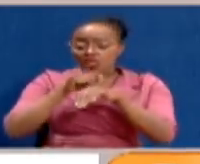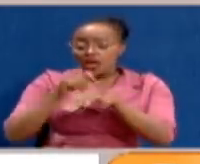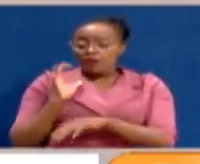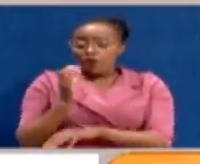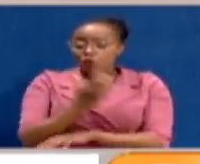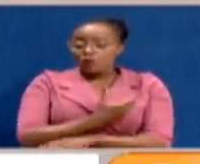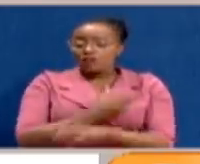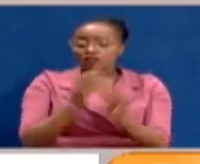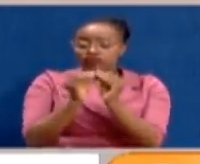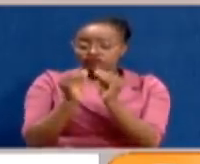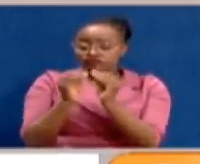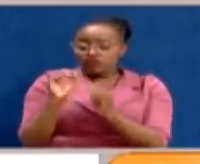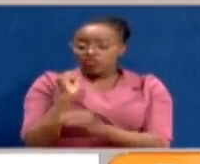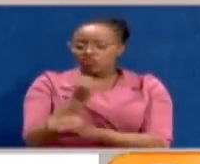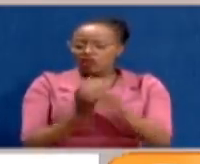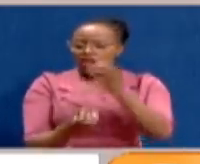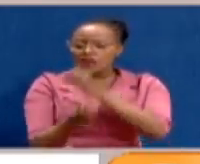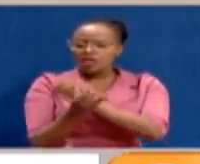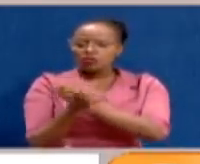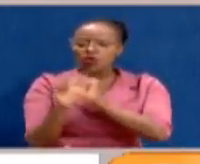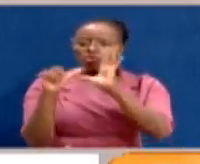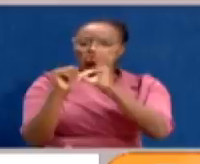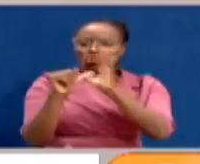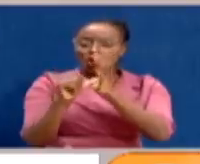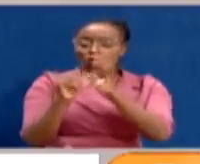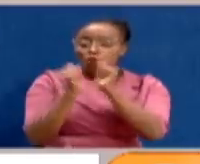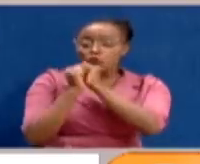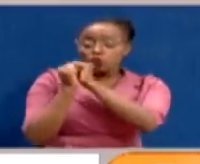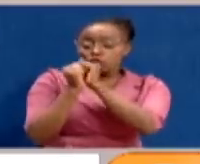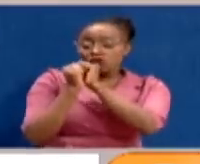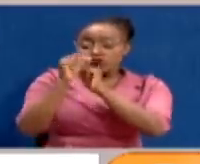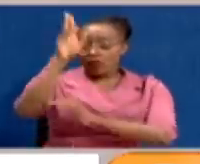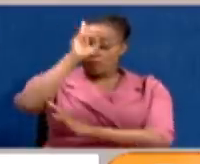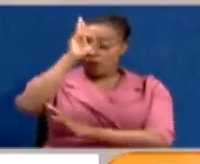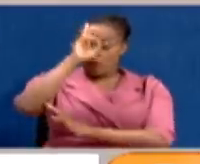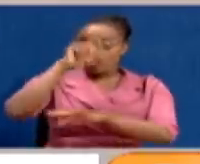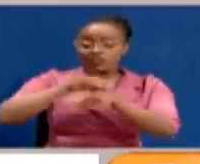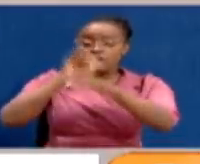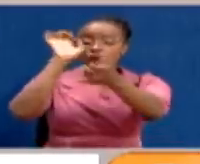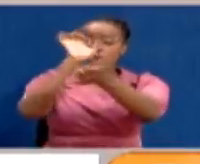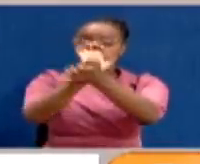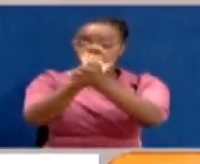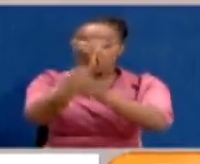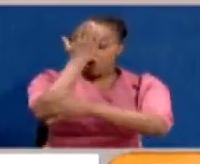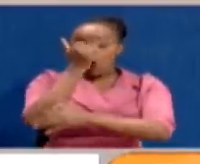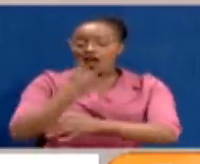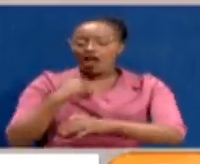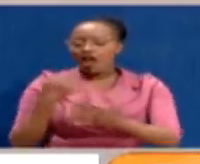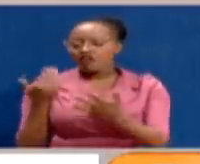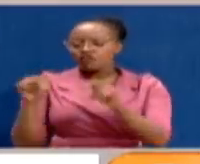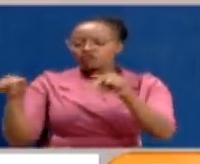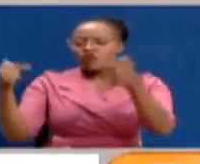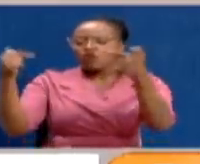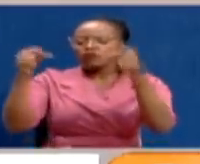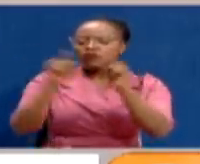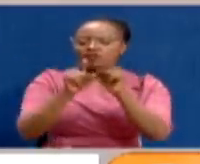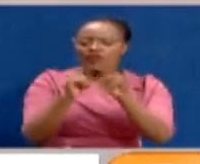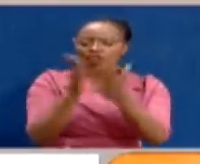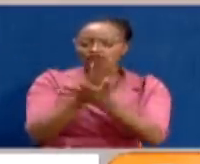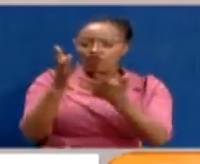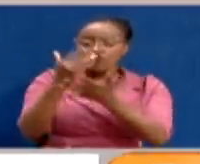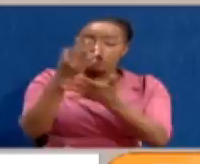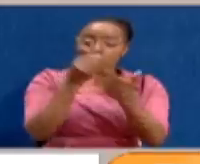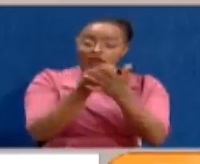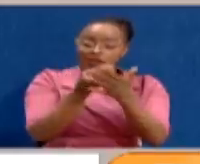usalama waliposimulia masaibu yao mikononi mwa walinda usalama walipotiwa mbaroni kutokana na zogo la mfumo wa ugavi wa fedha za